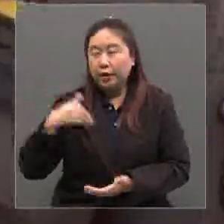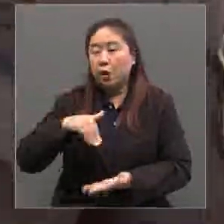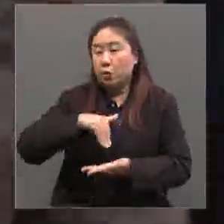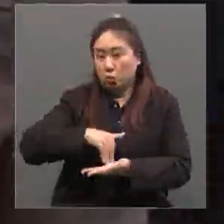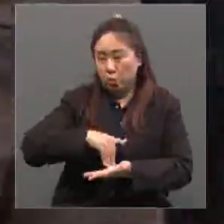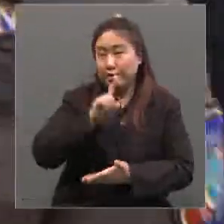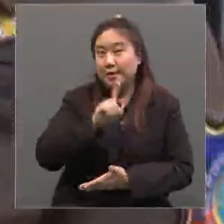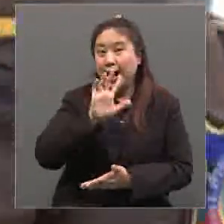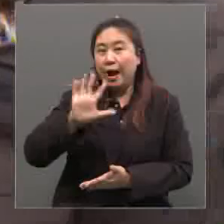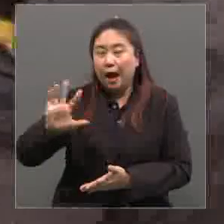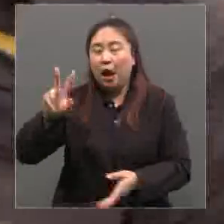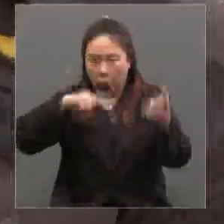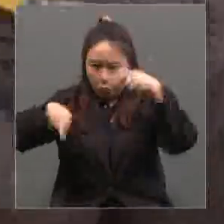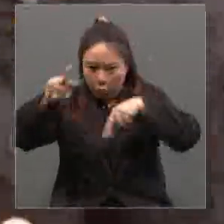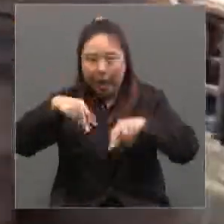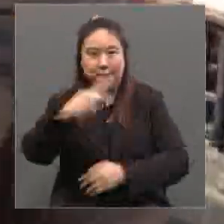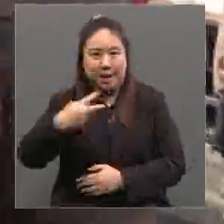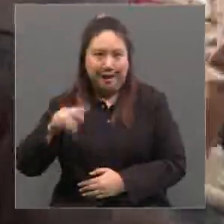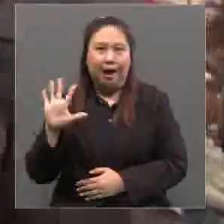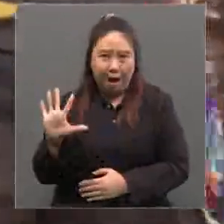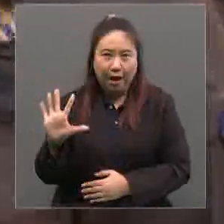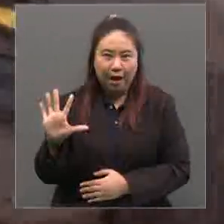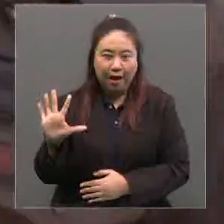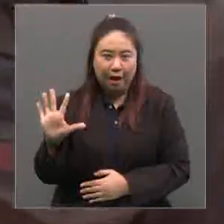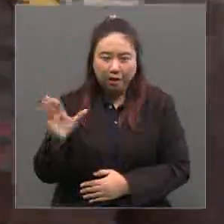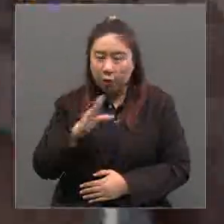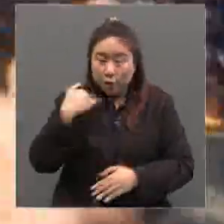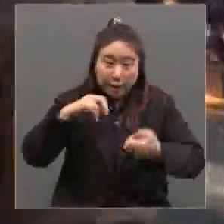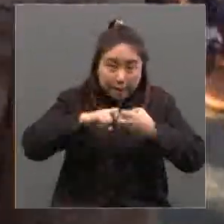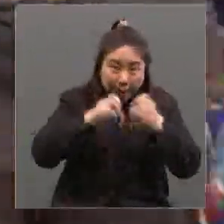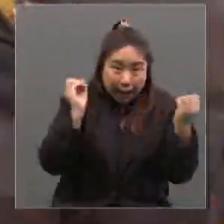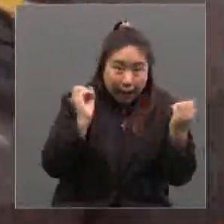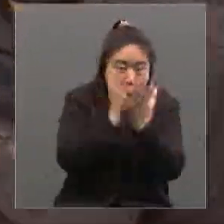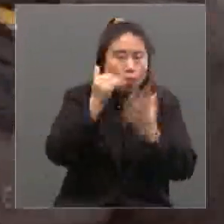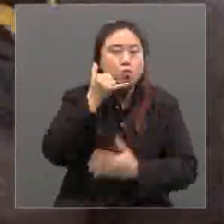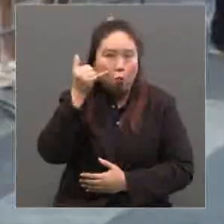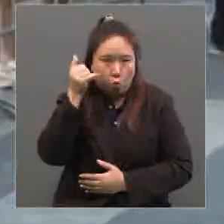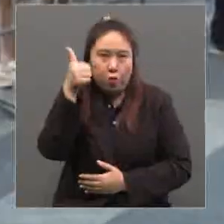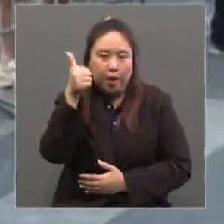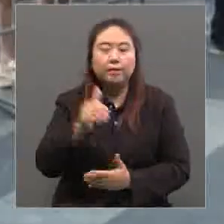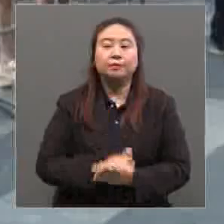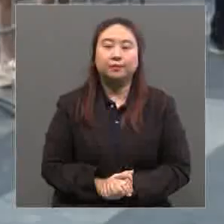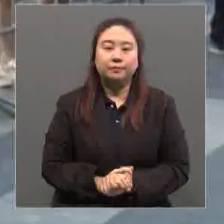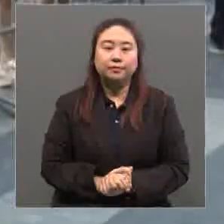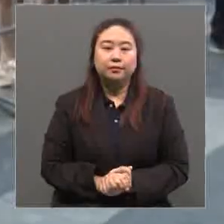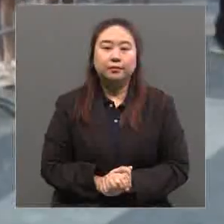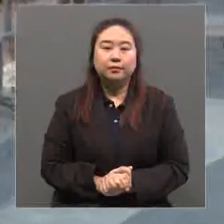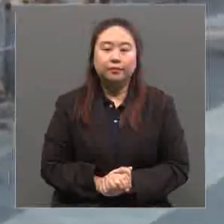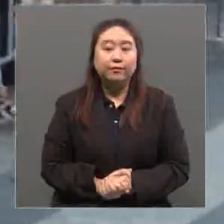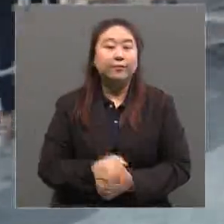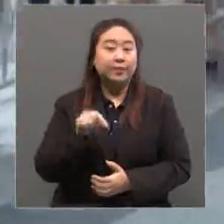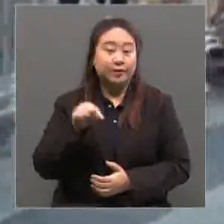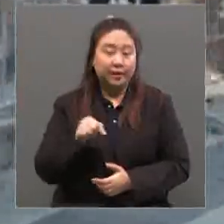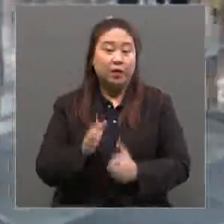0115เนี่ยดูแลนะครับ5ภาษานะครับเมื่อเกิดเหตุแล้วเนี่ยสามารถโทรแจ้งทันทีนะครับ นอกจากนี้บริเวณจุดคัดกร